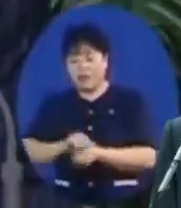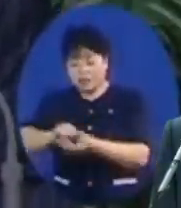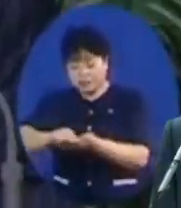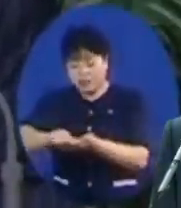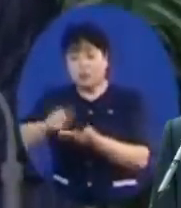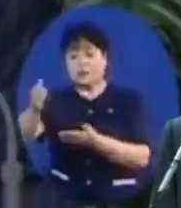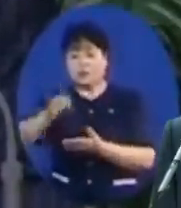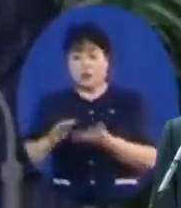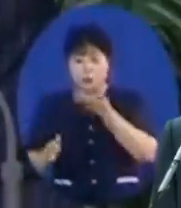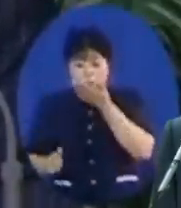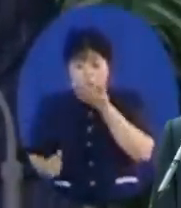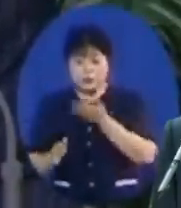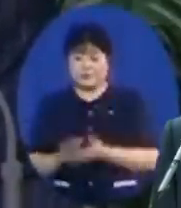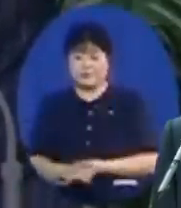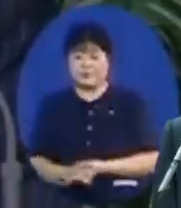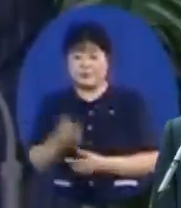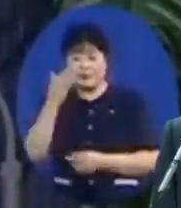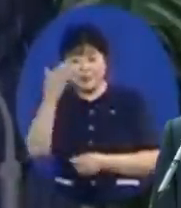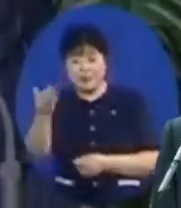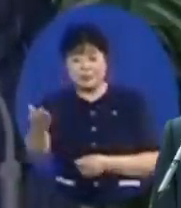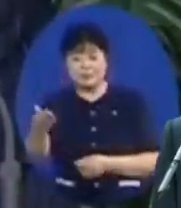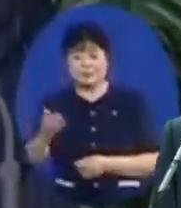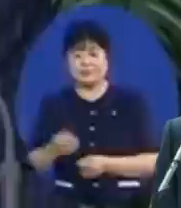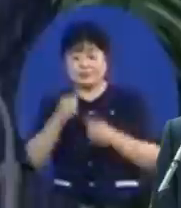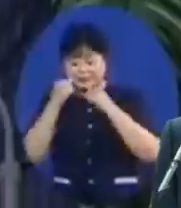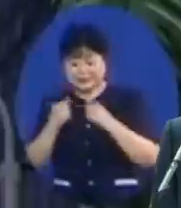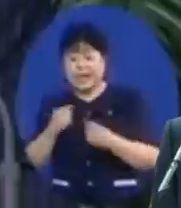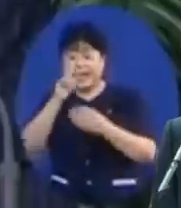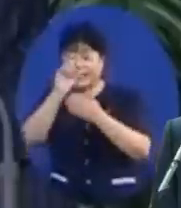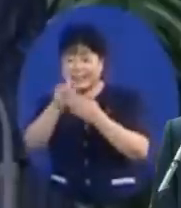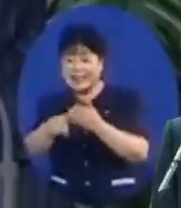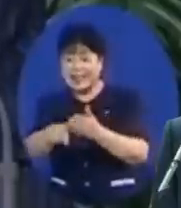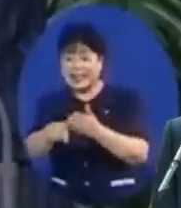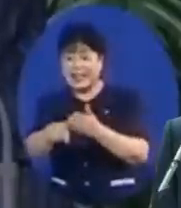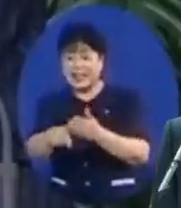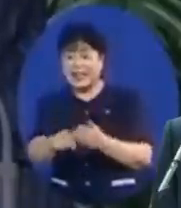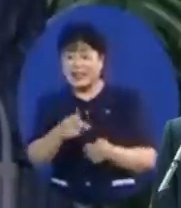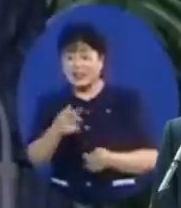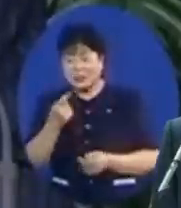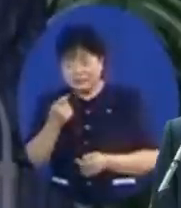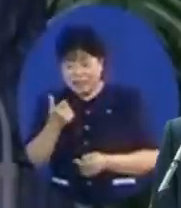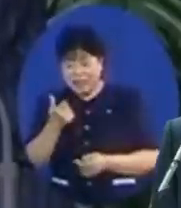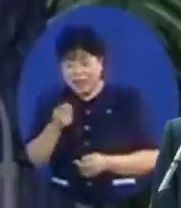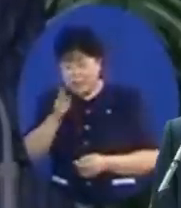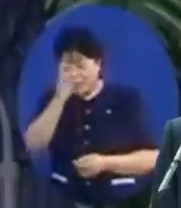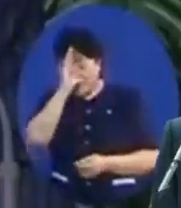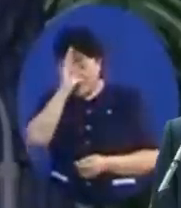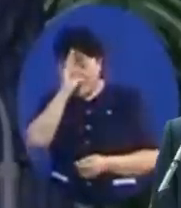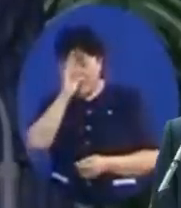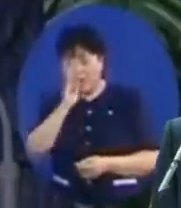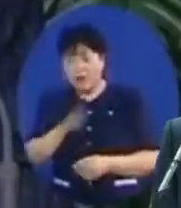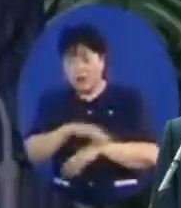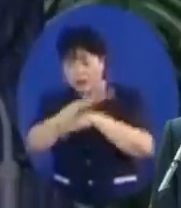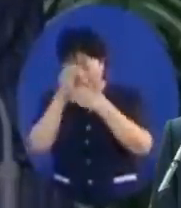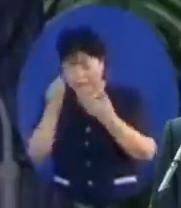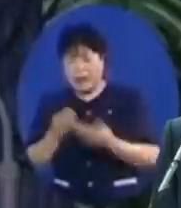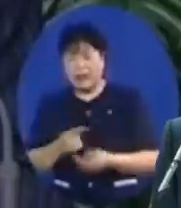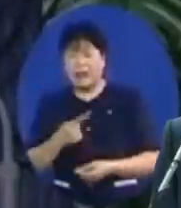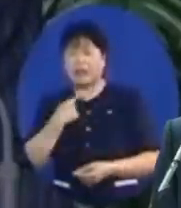지워버리는 것입니다. 여러분이 인생을 살면서 크고 적은 병을 한 번도 안 알아본